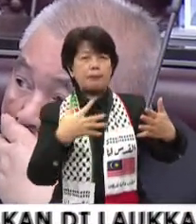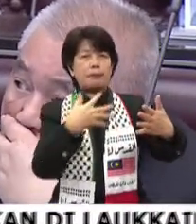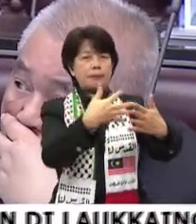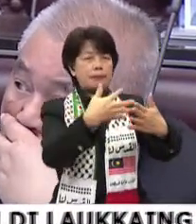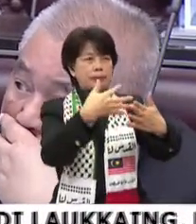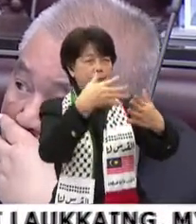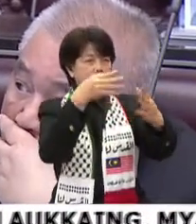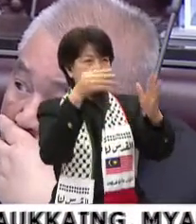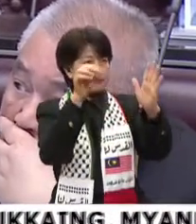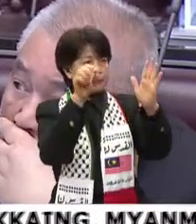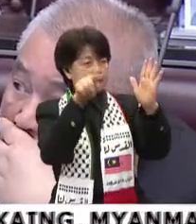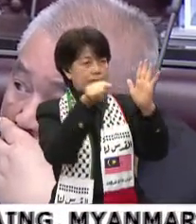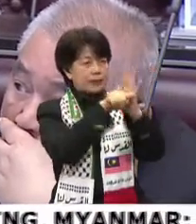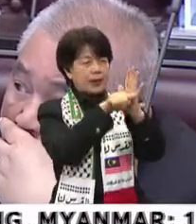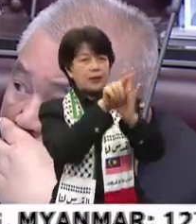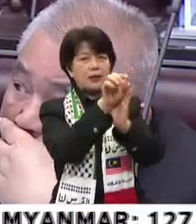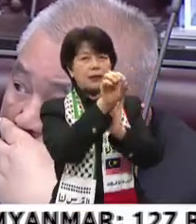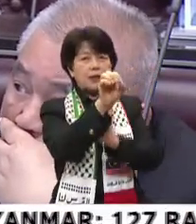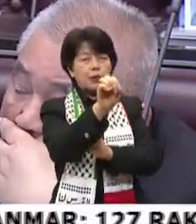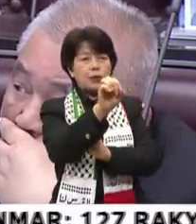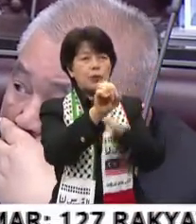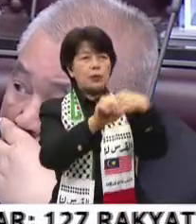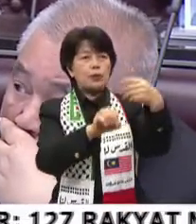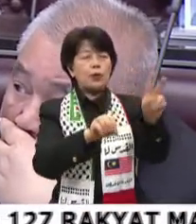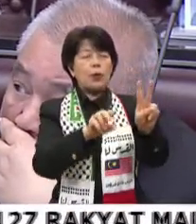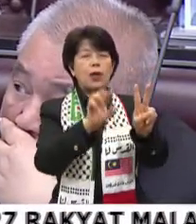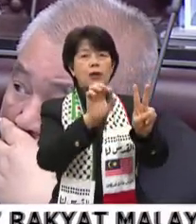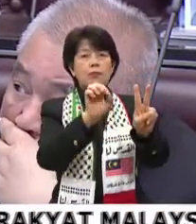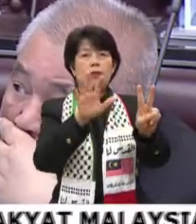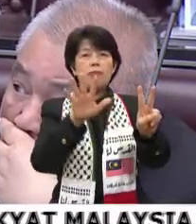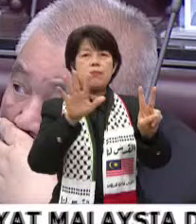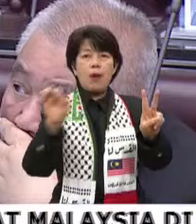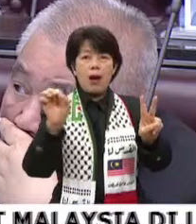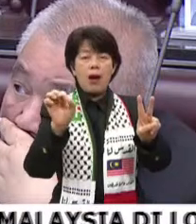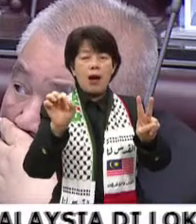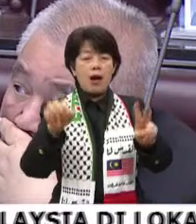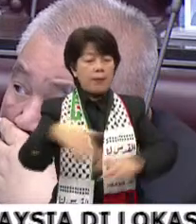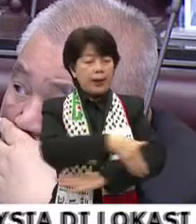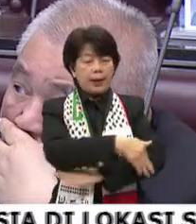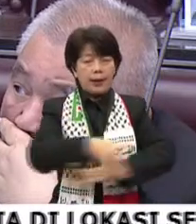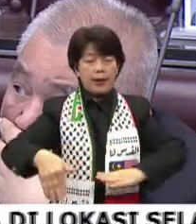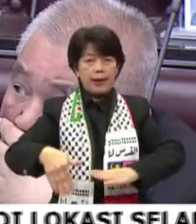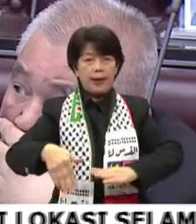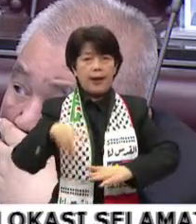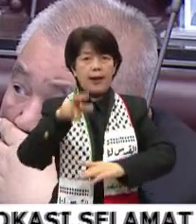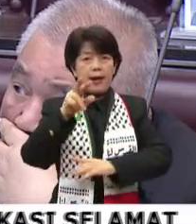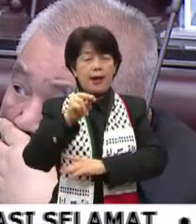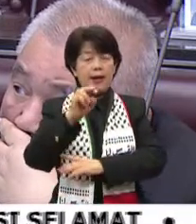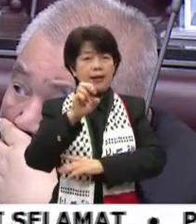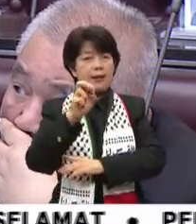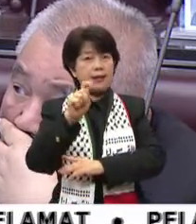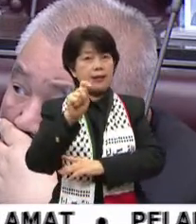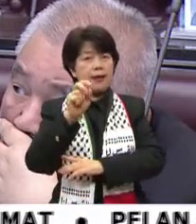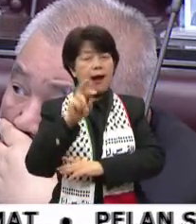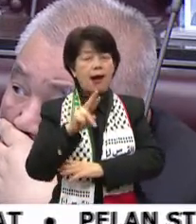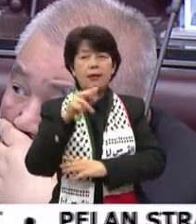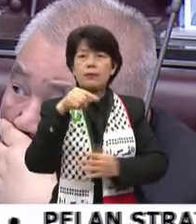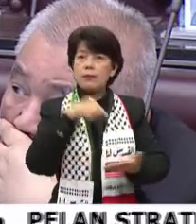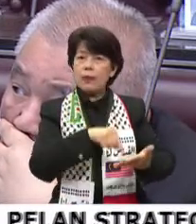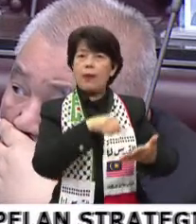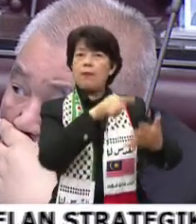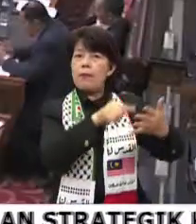net Zero menjelang 2050 seperti yang digaris dalam NR itu terima